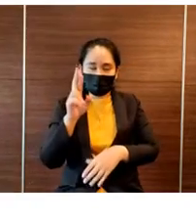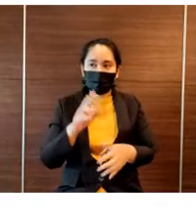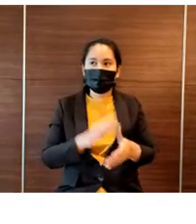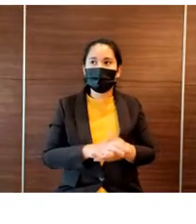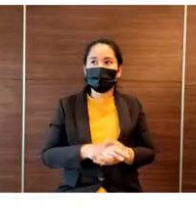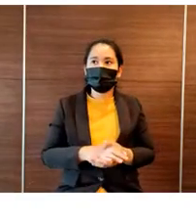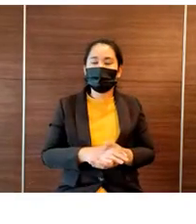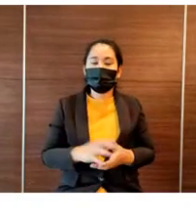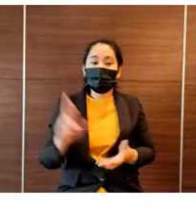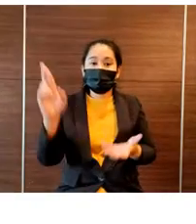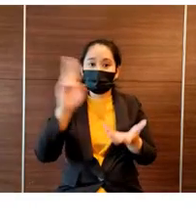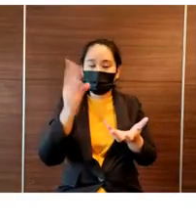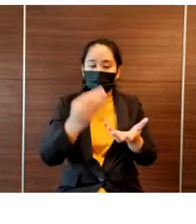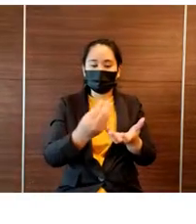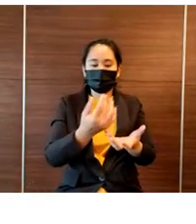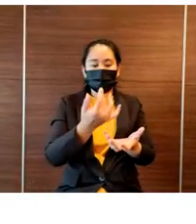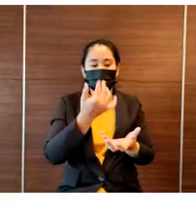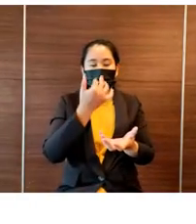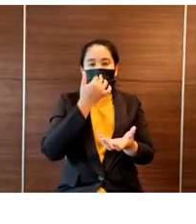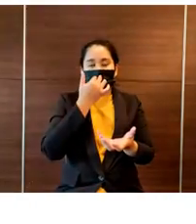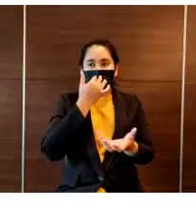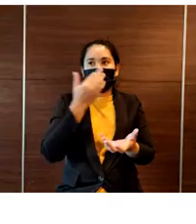าหารโชยมา